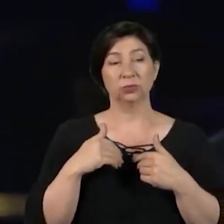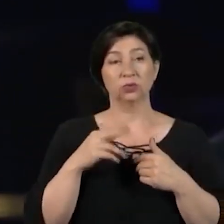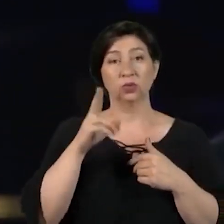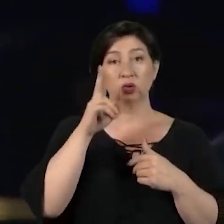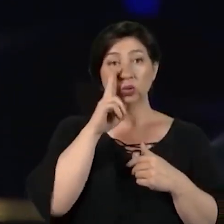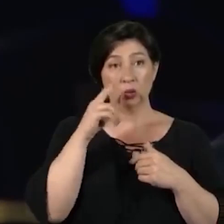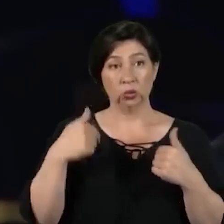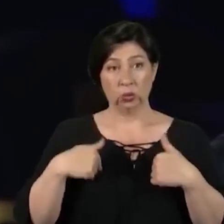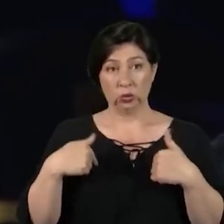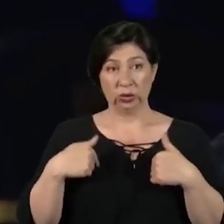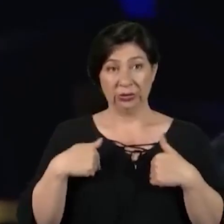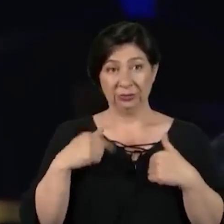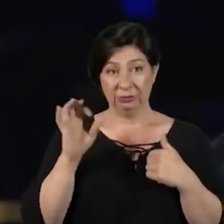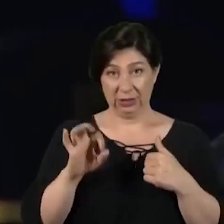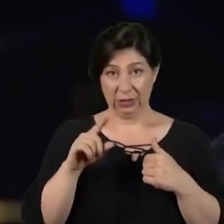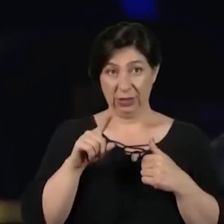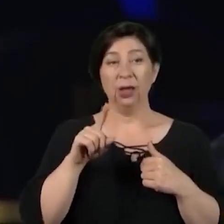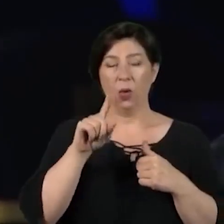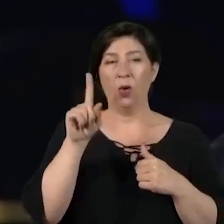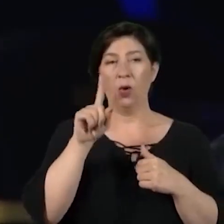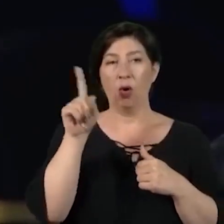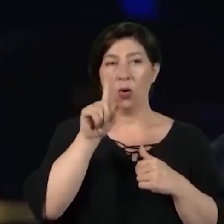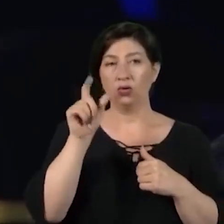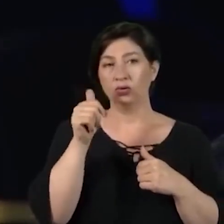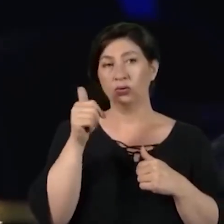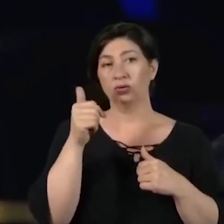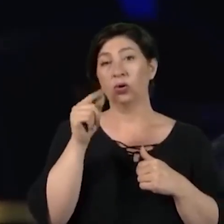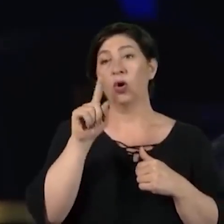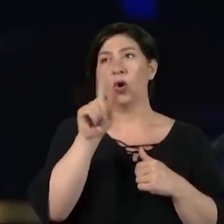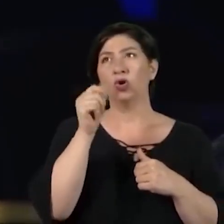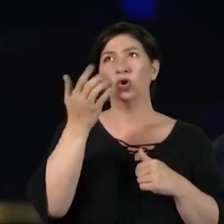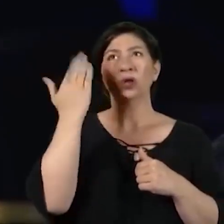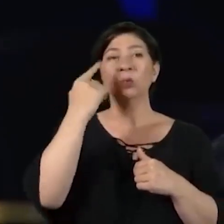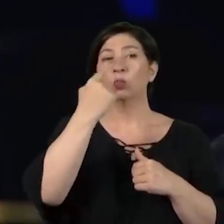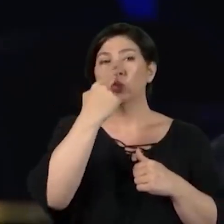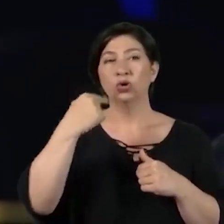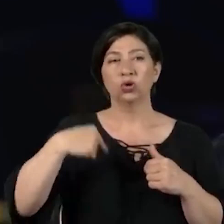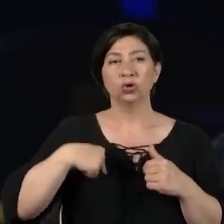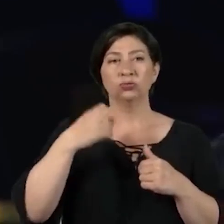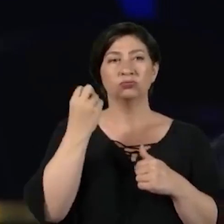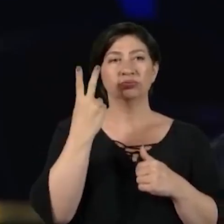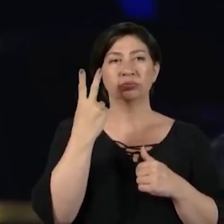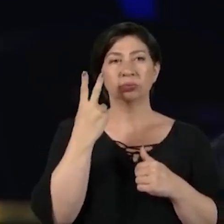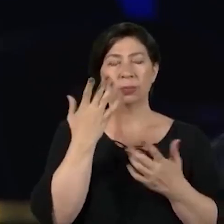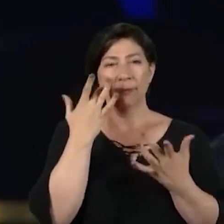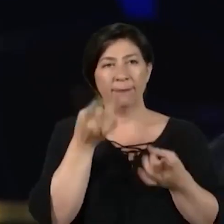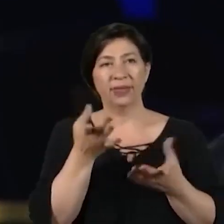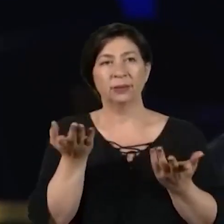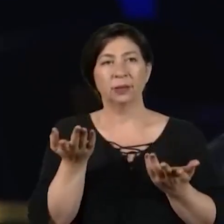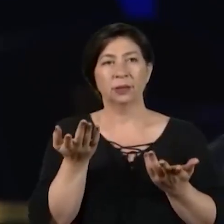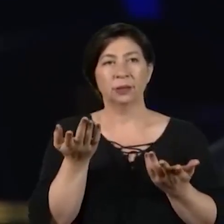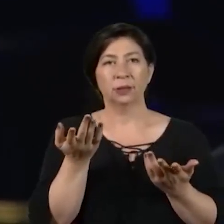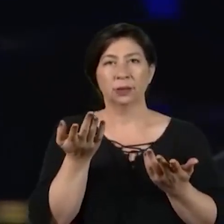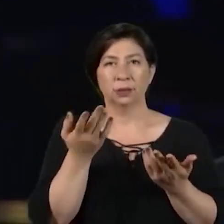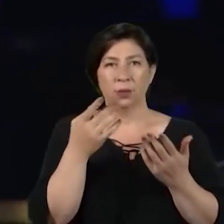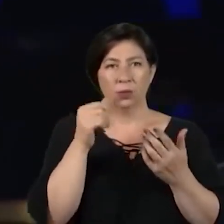son yaptırdığınız göğüsleriniz mi? Evet, göğüs ve burun. Bir hafta 10 gün önce. Evet. Ne için bir şey belli değil? Nasıl